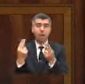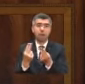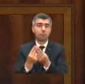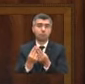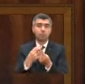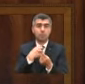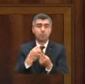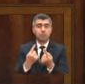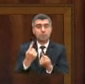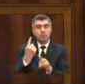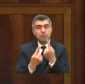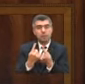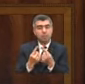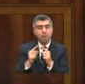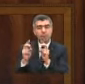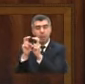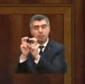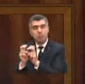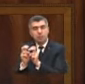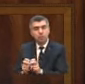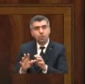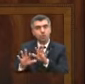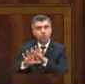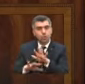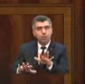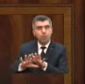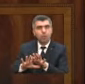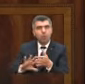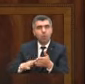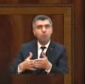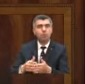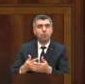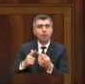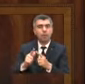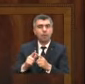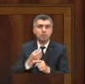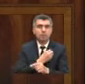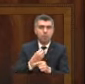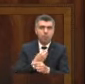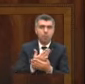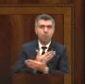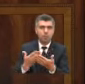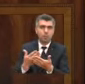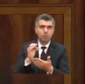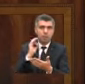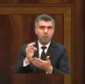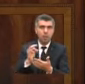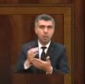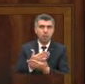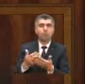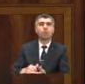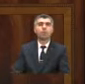ديالو أدى إلى تقليص التأثيرات ديالو الاجتماعية، تقليص التأثيرات ديالو الصحية، تقليص تأثيراته